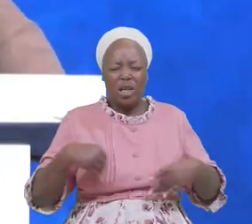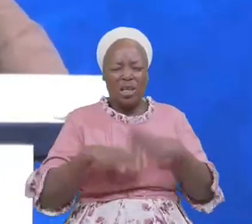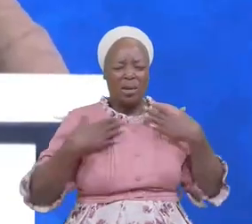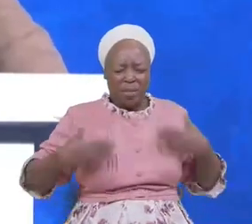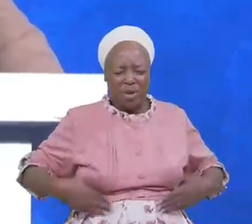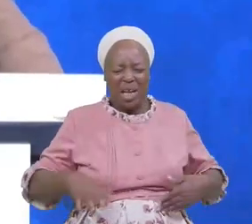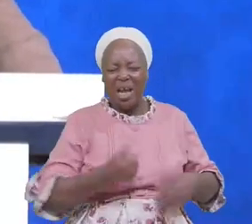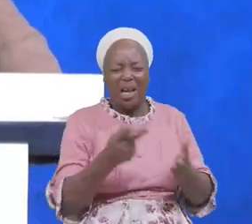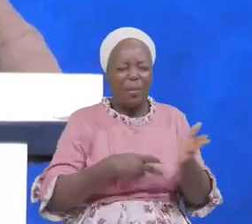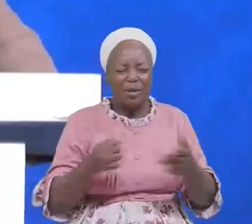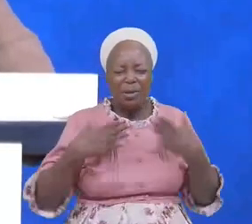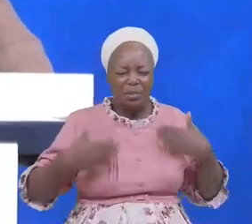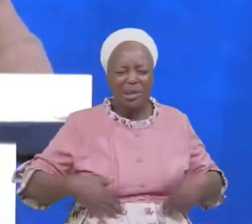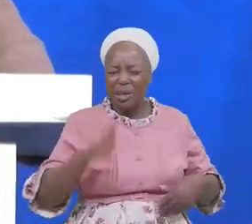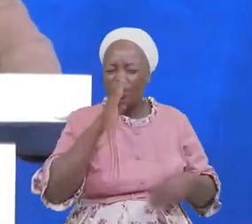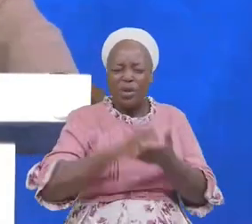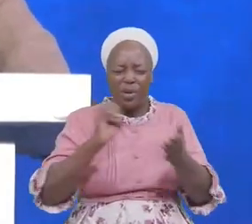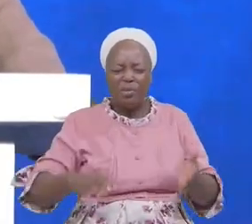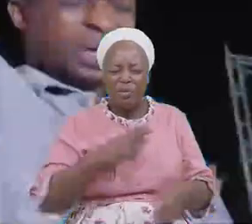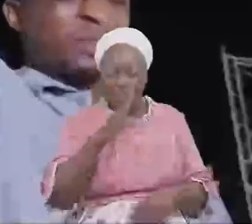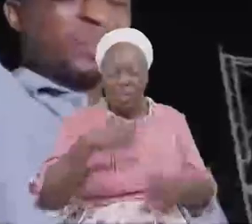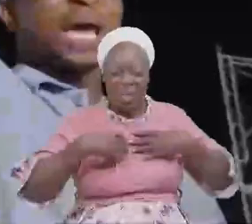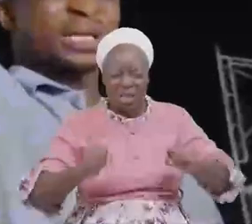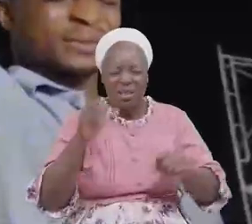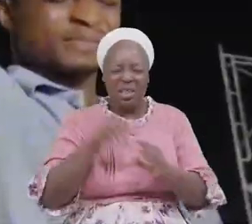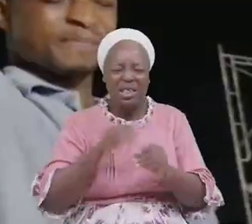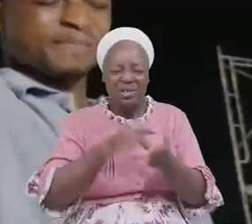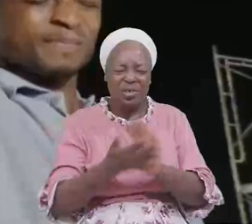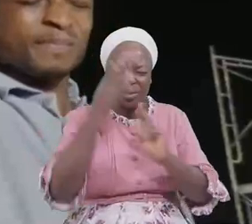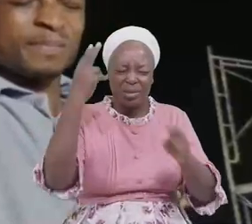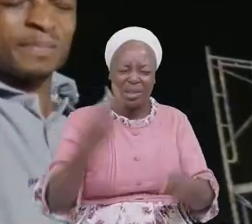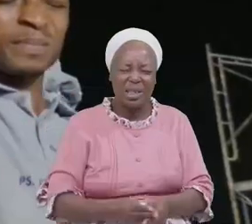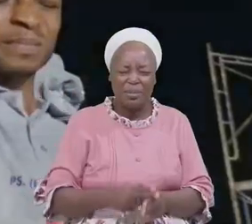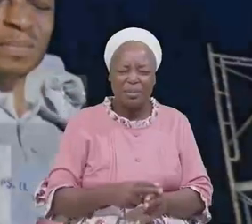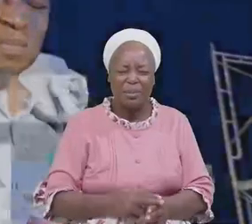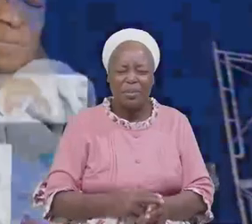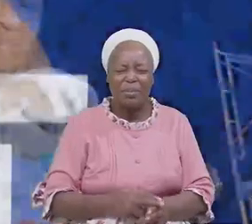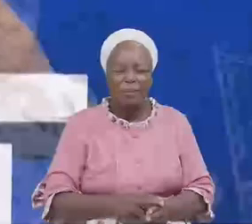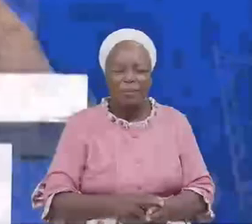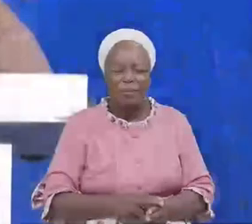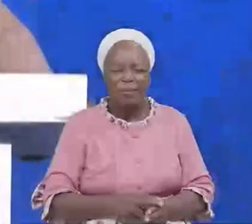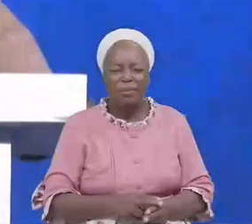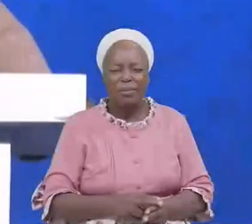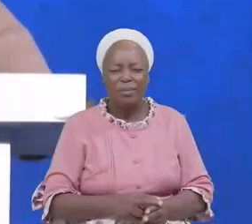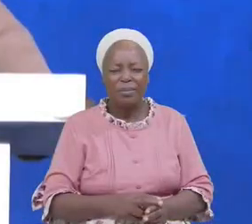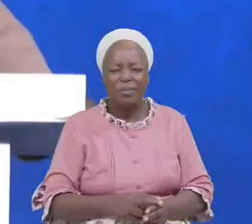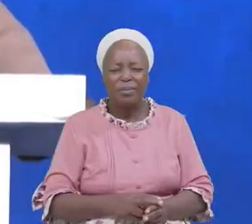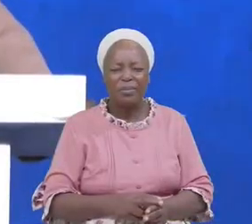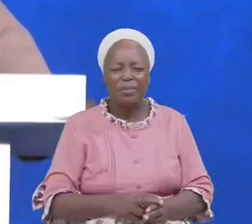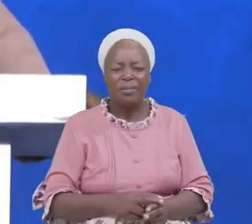Enflement dans le corps, n'importe quelle partie du corps, soit ôté maintenant de ce corps au nom de Jésus.